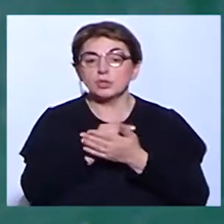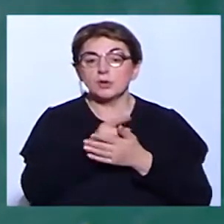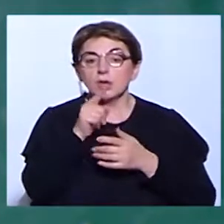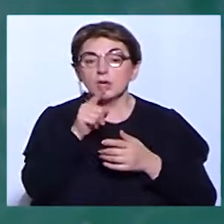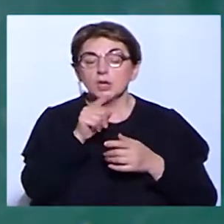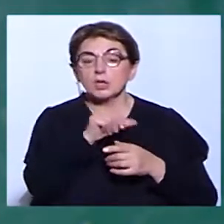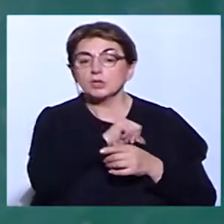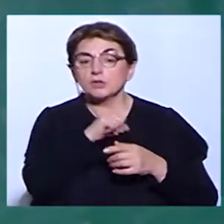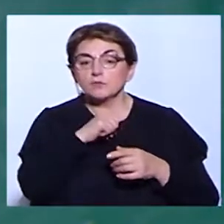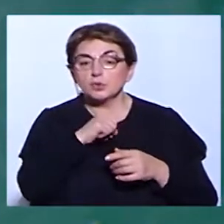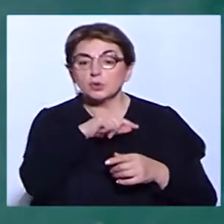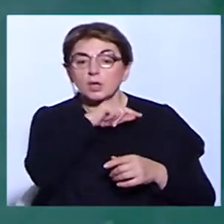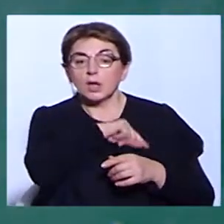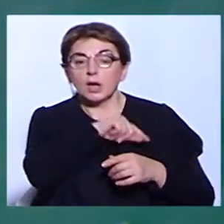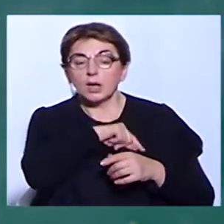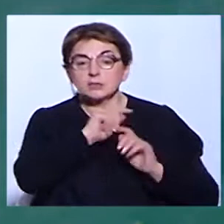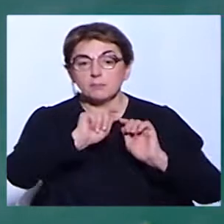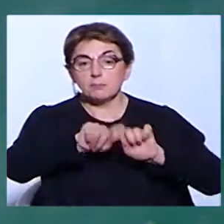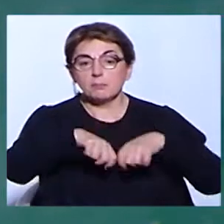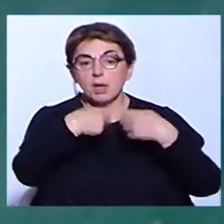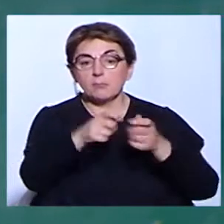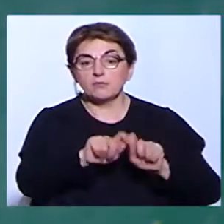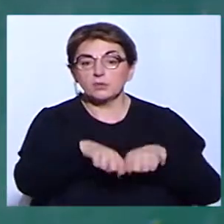შეძენილ ნიშანთვისებათა მემკვიდრეობას